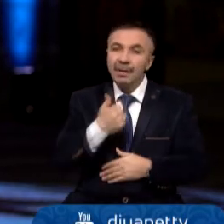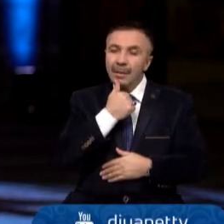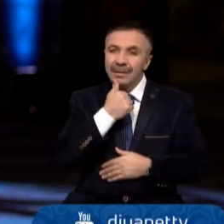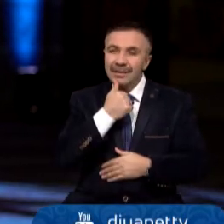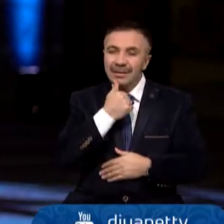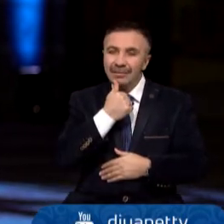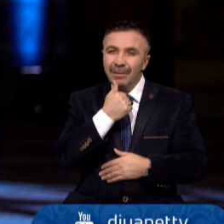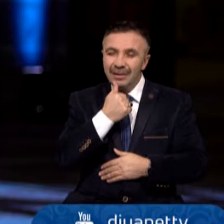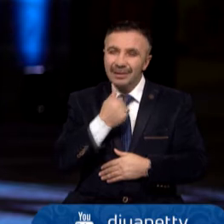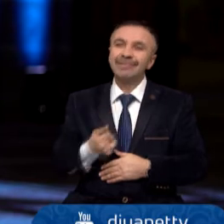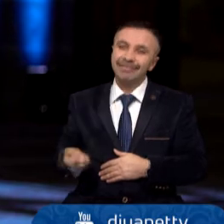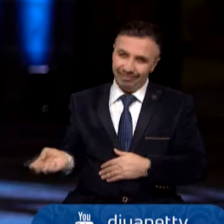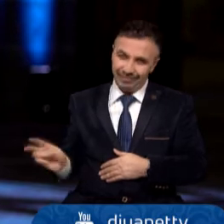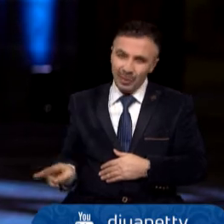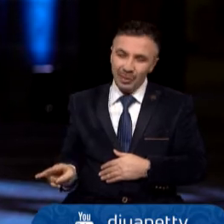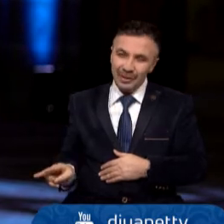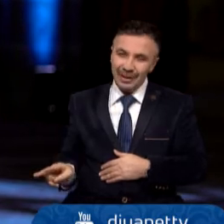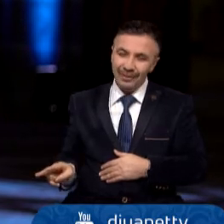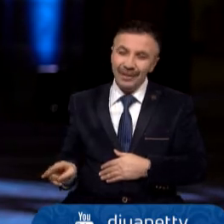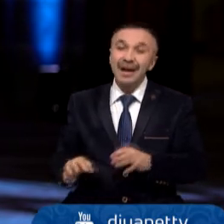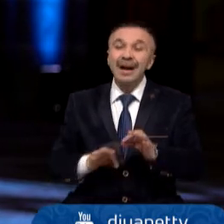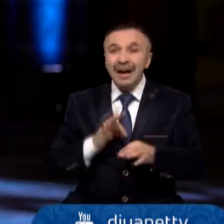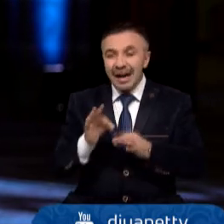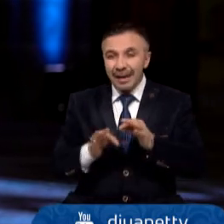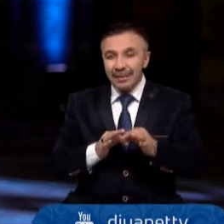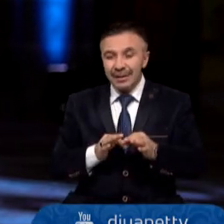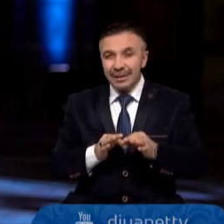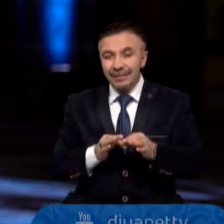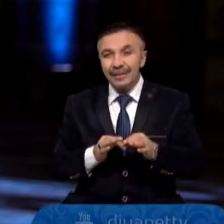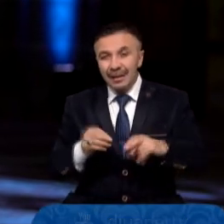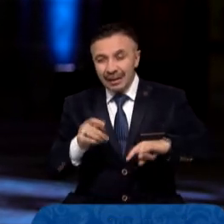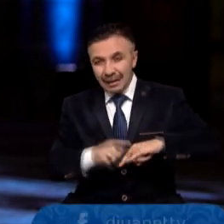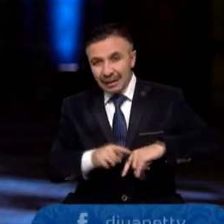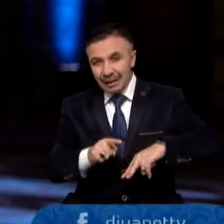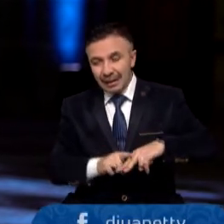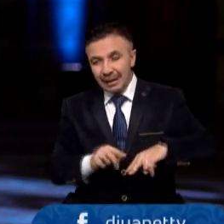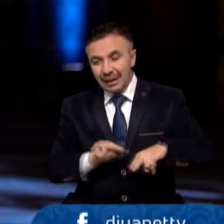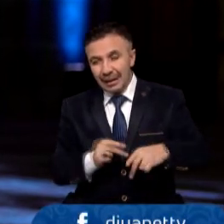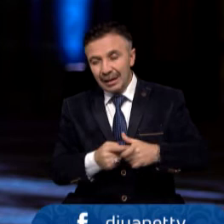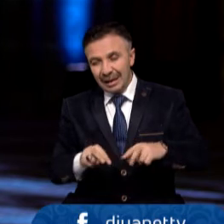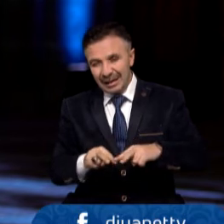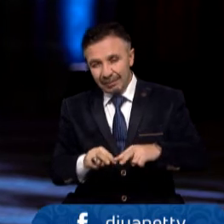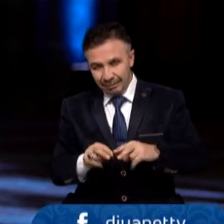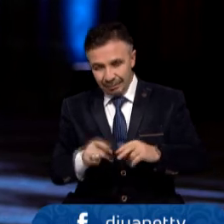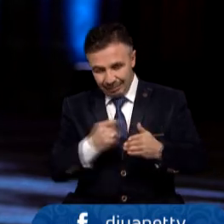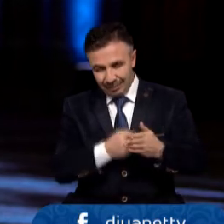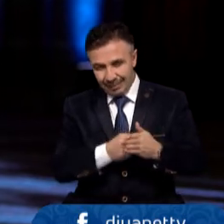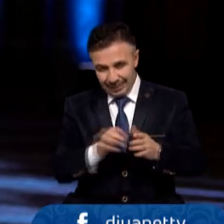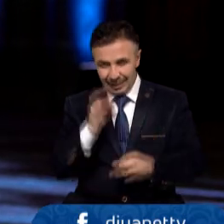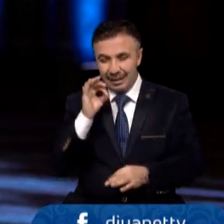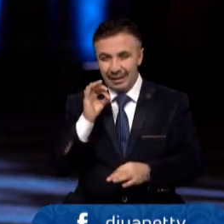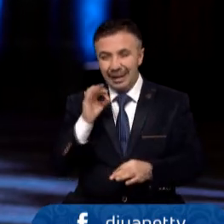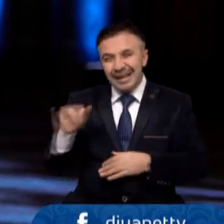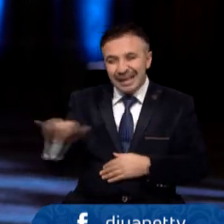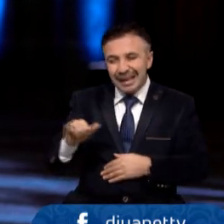babası erken yaşta gidince amcası hakem binebil Asım himayesinde